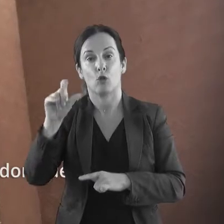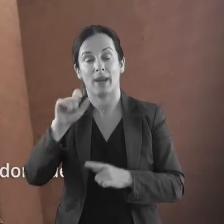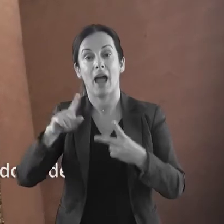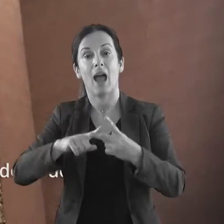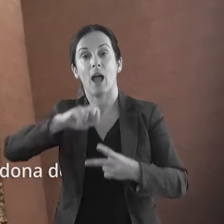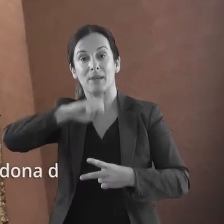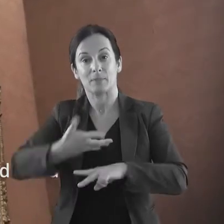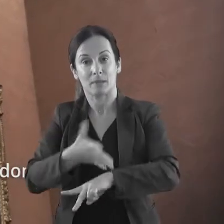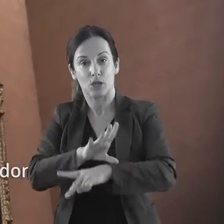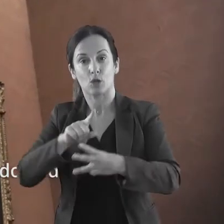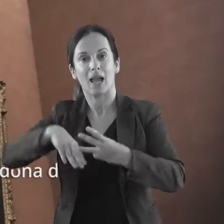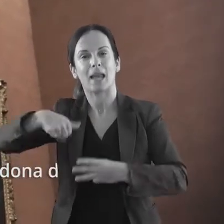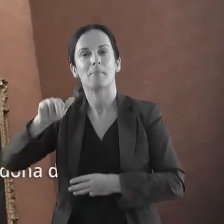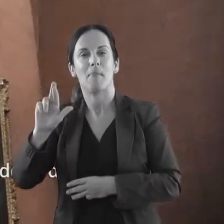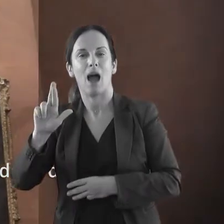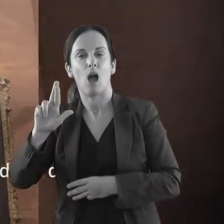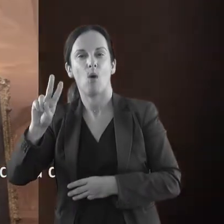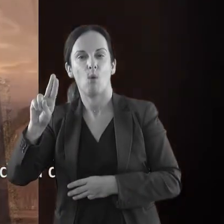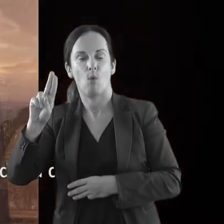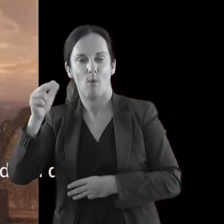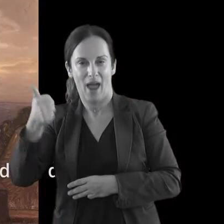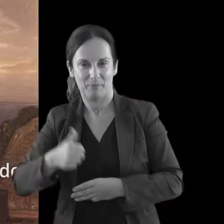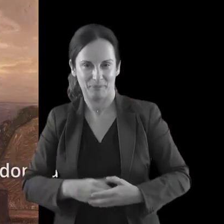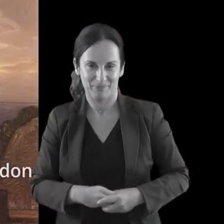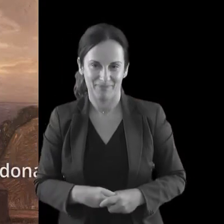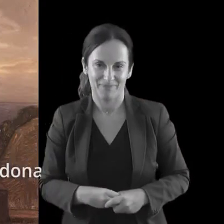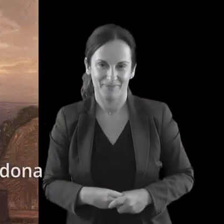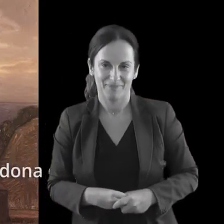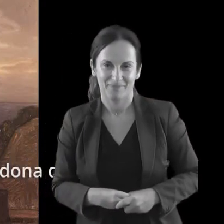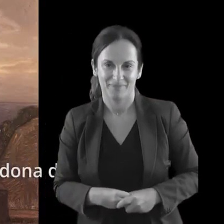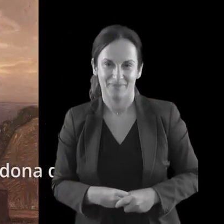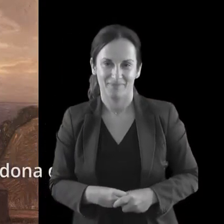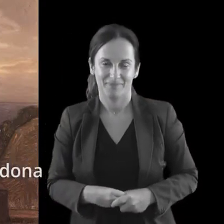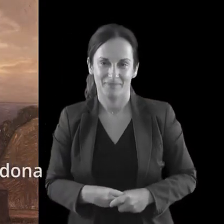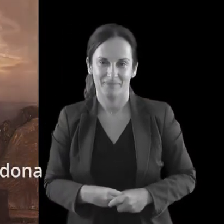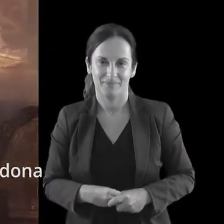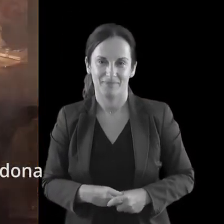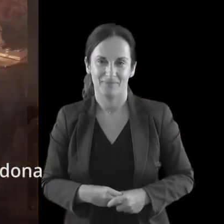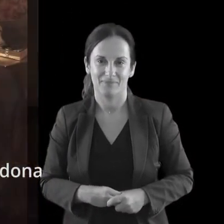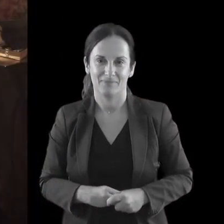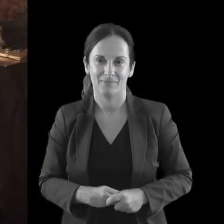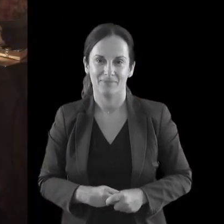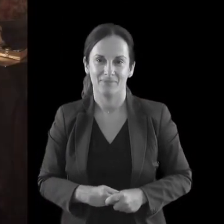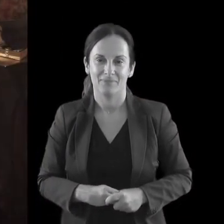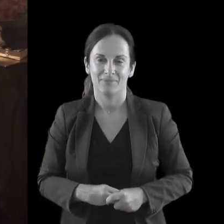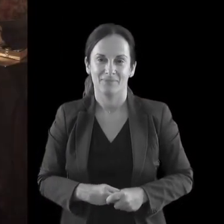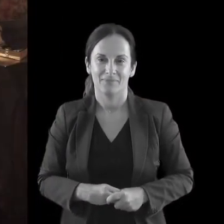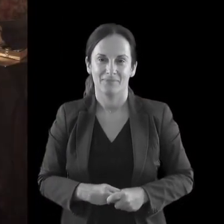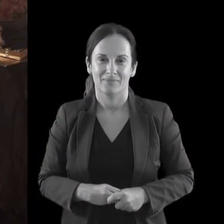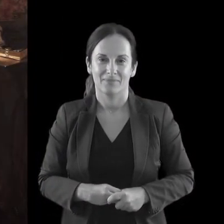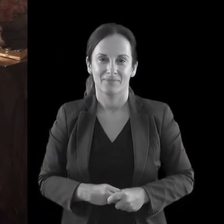I a la dreta, els de Costa i Llobera, el bisbe Cardona de Mallorca i Antoni Maura.